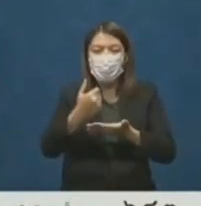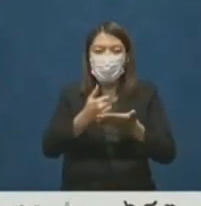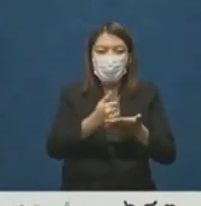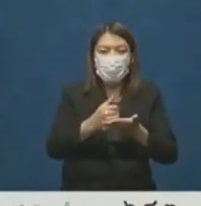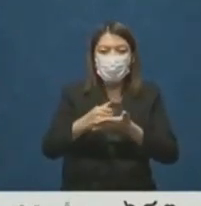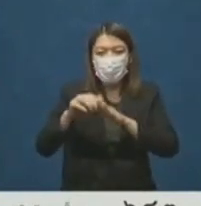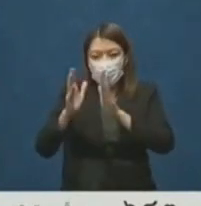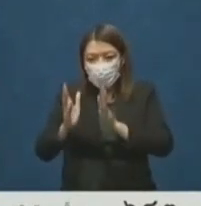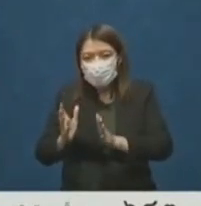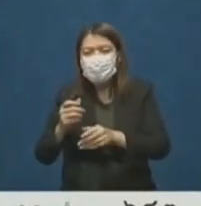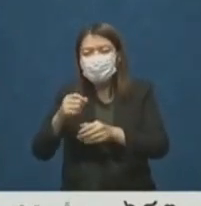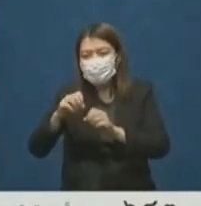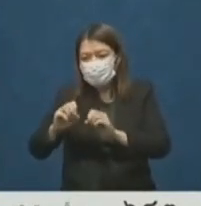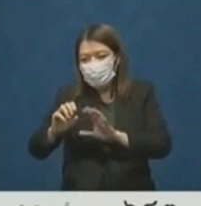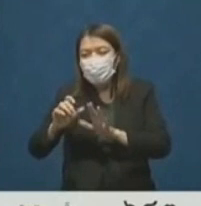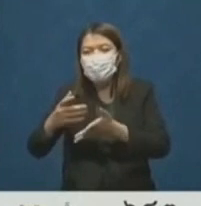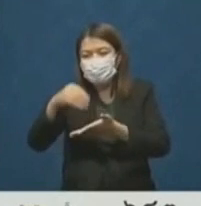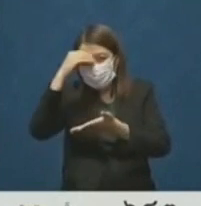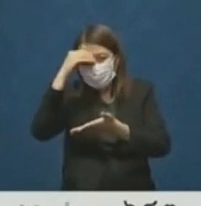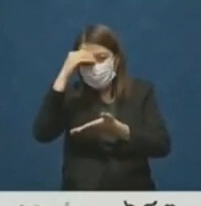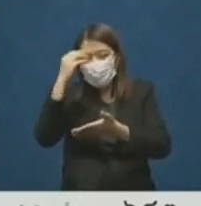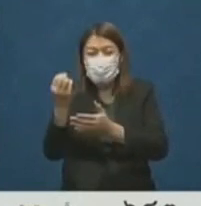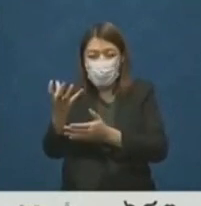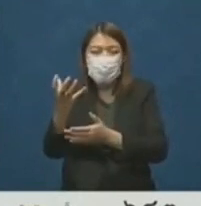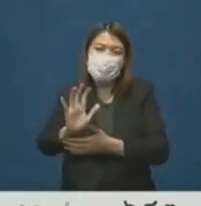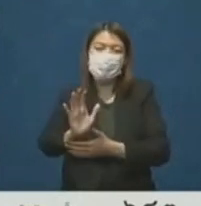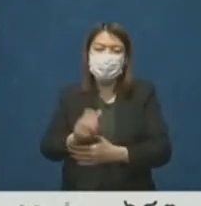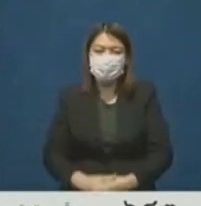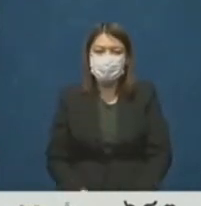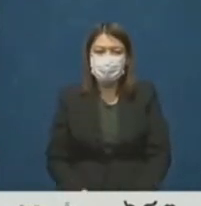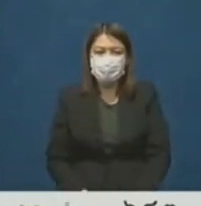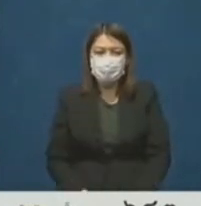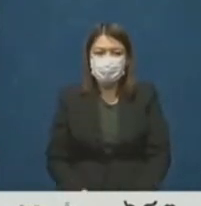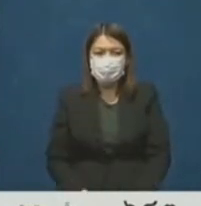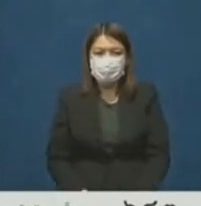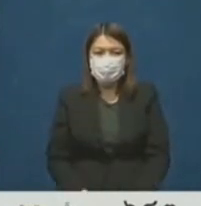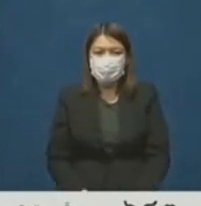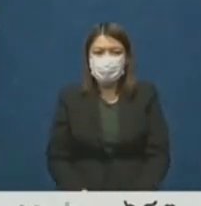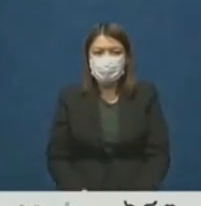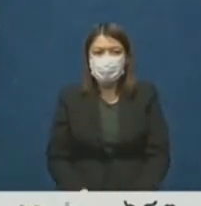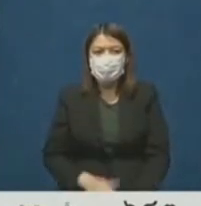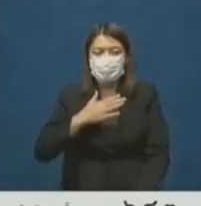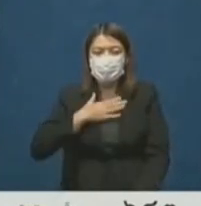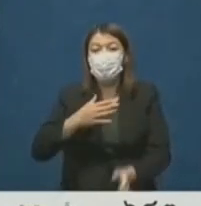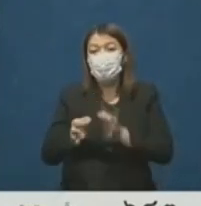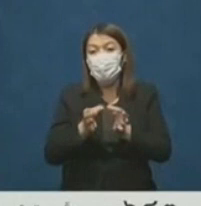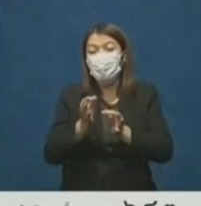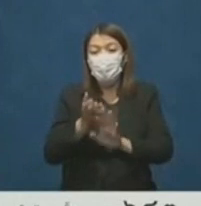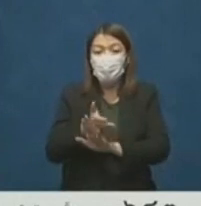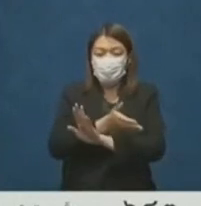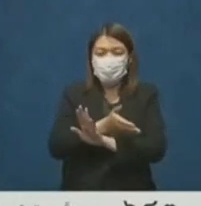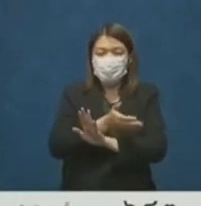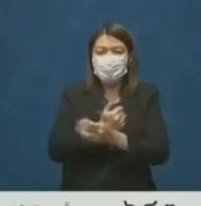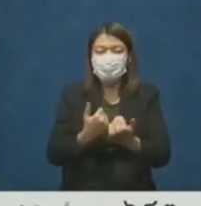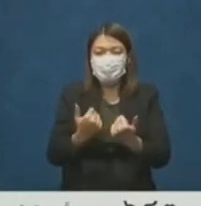บีบคั้นผู้เรียนและบุคลากรทางด้านการศึกษามากจนเกินไปท่านประธานครับอย่างที่ผมได้อภิปรายไปก่อนหน้